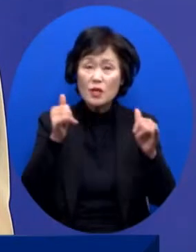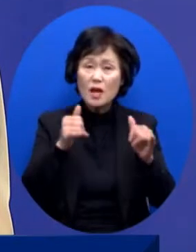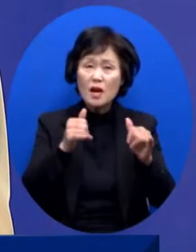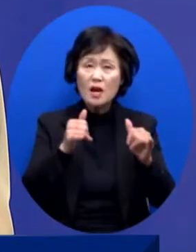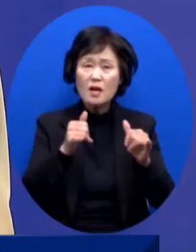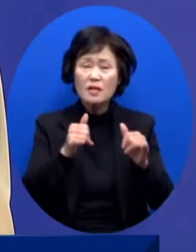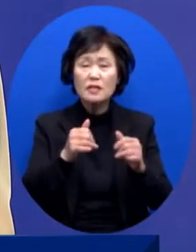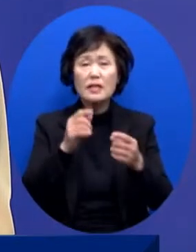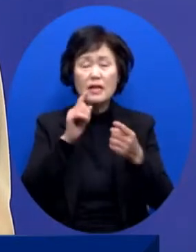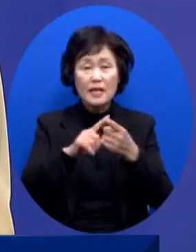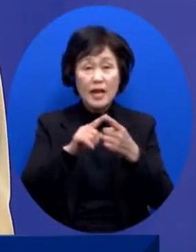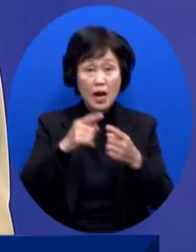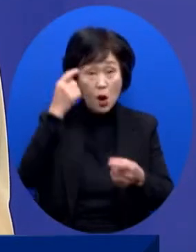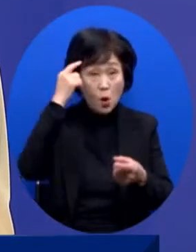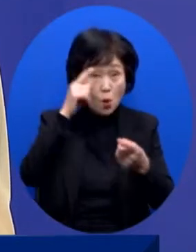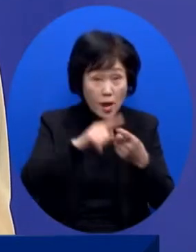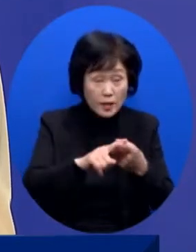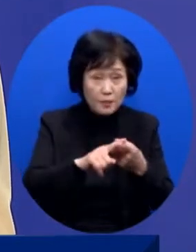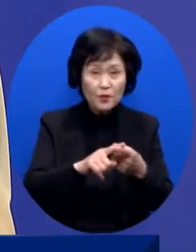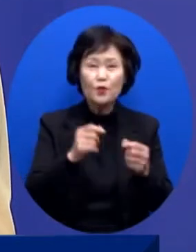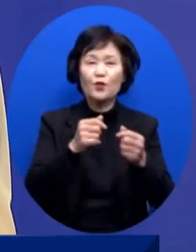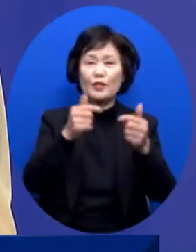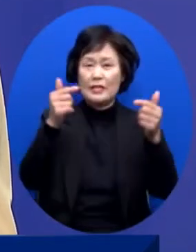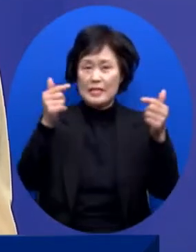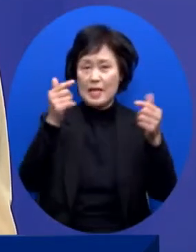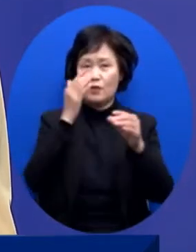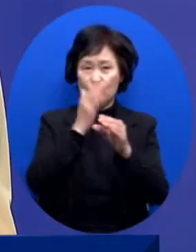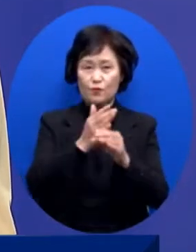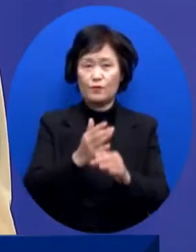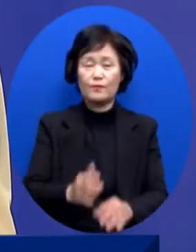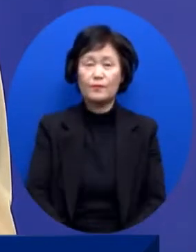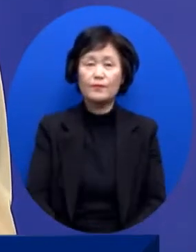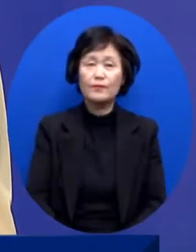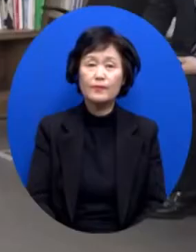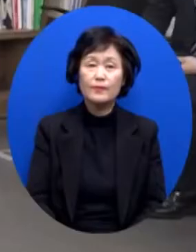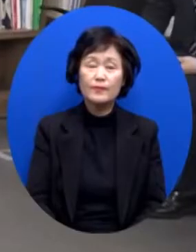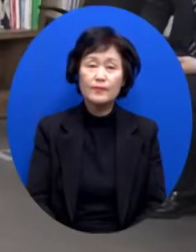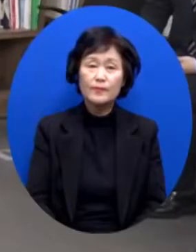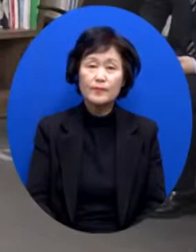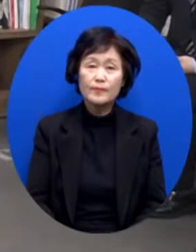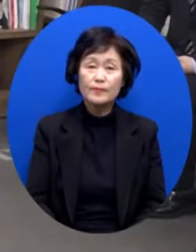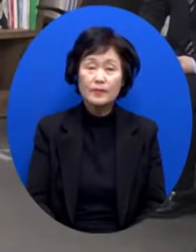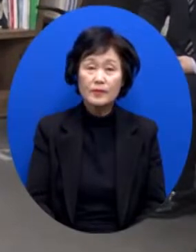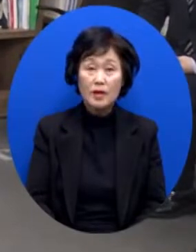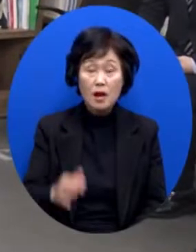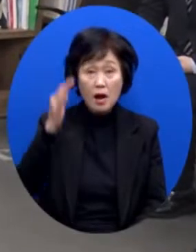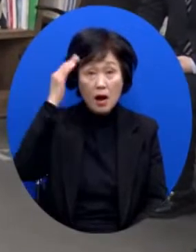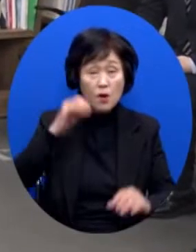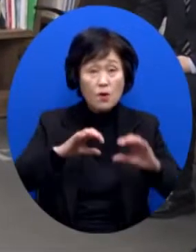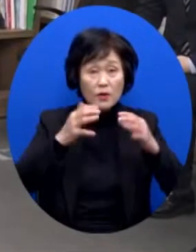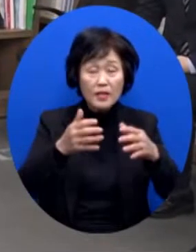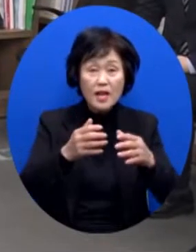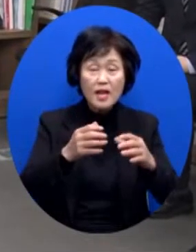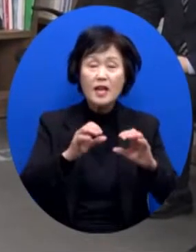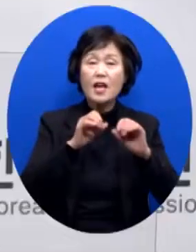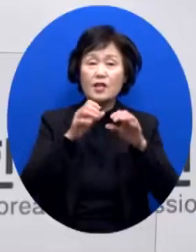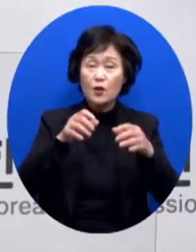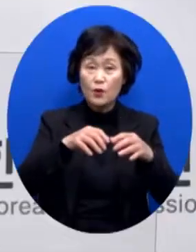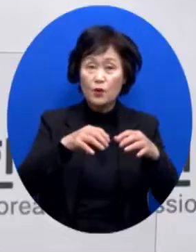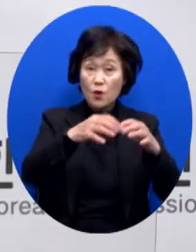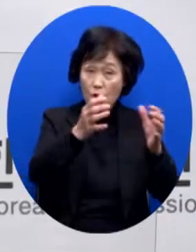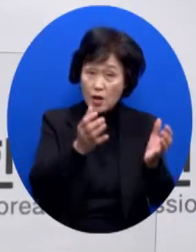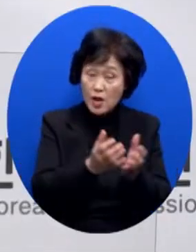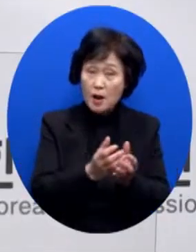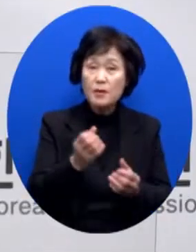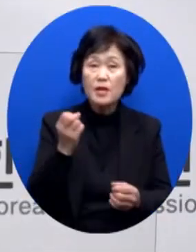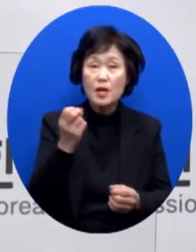대한 관심은 늘어난 것으로 조사 되는데요 이현지 기자 입니다 한국세계선교협의회 kwma 와